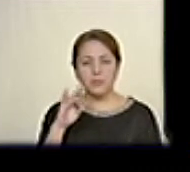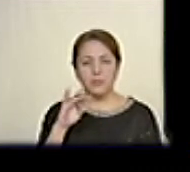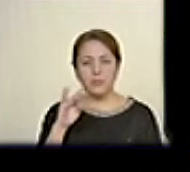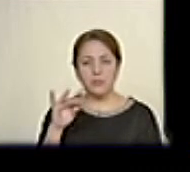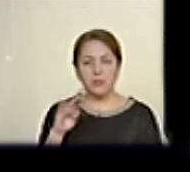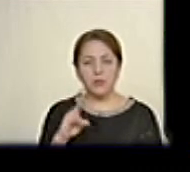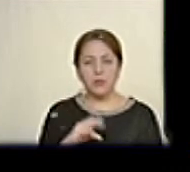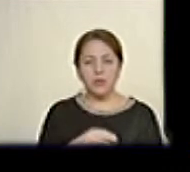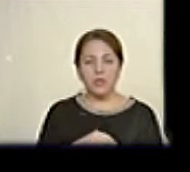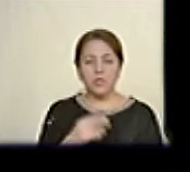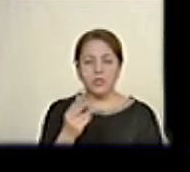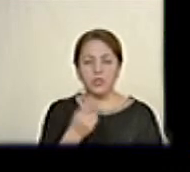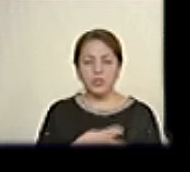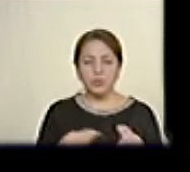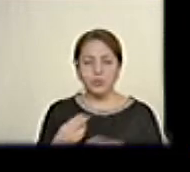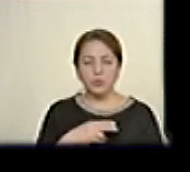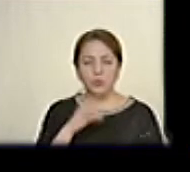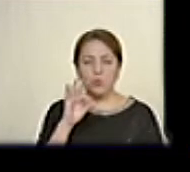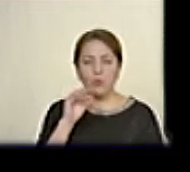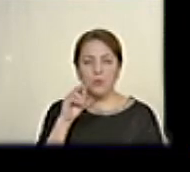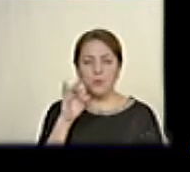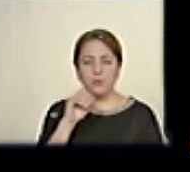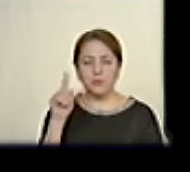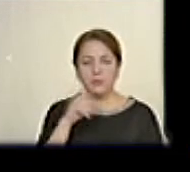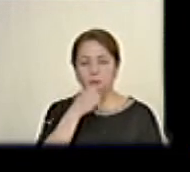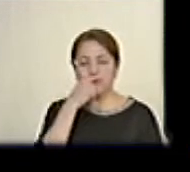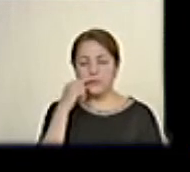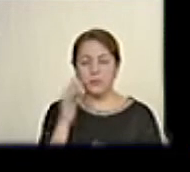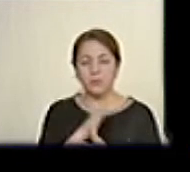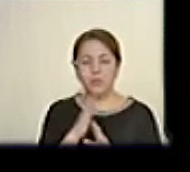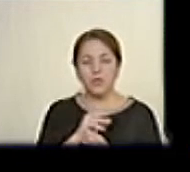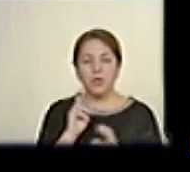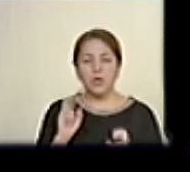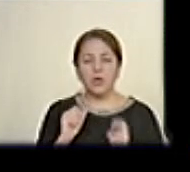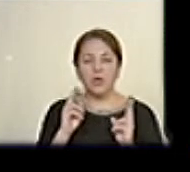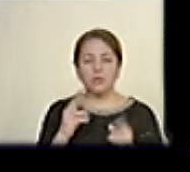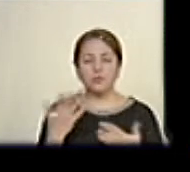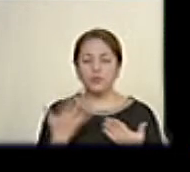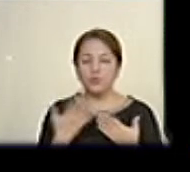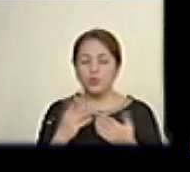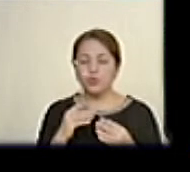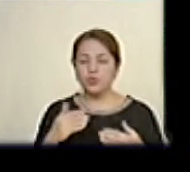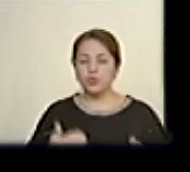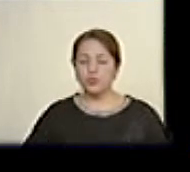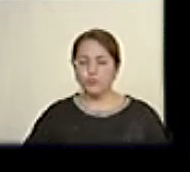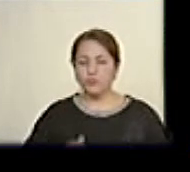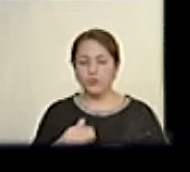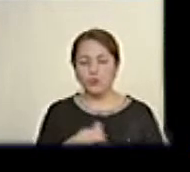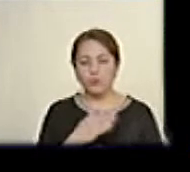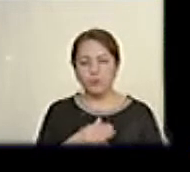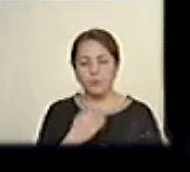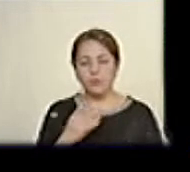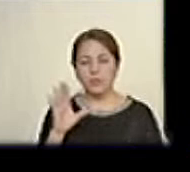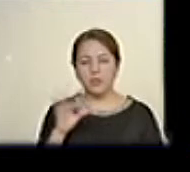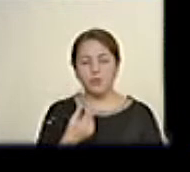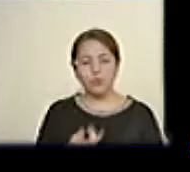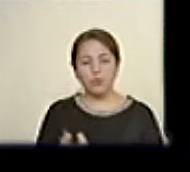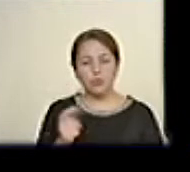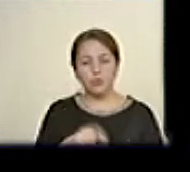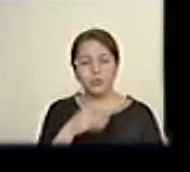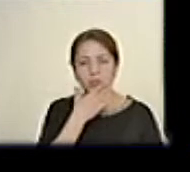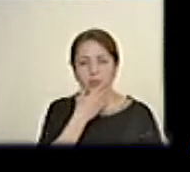Есенин рисует образ русской природы как что-то живое, доброе и очень красивое.